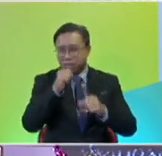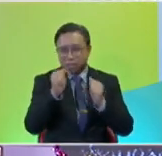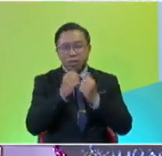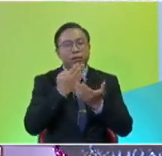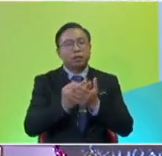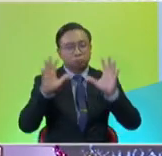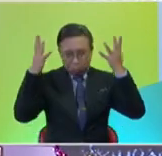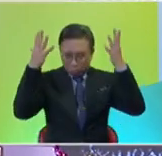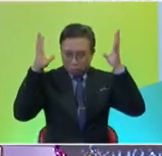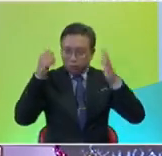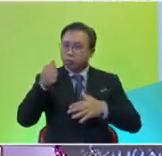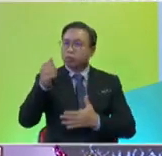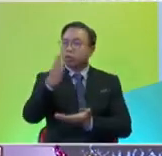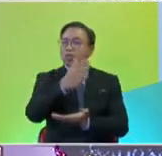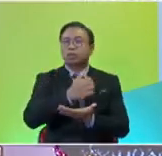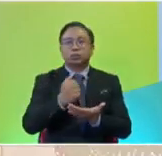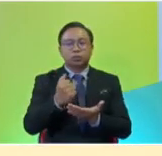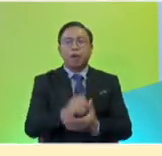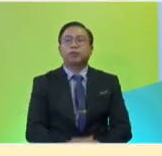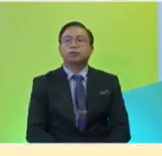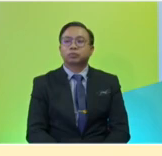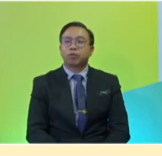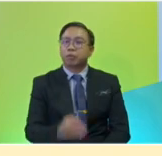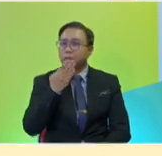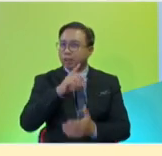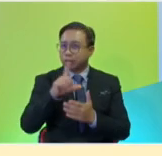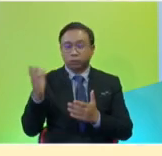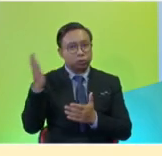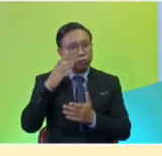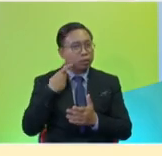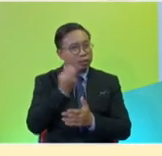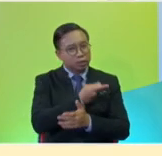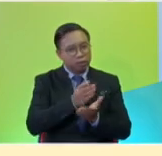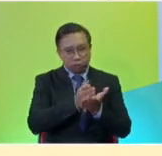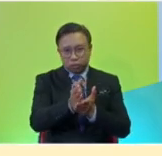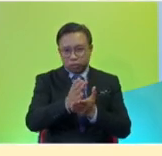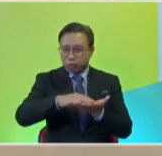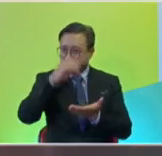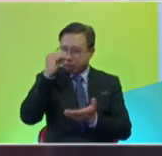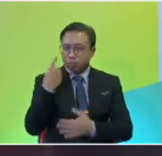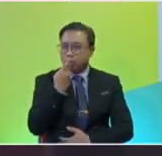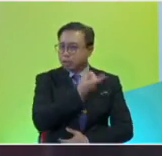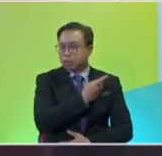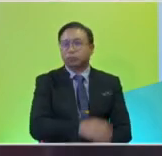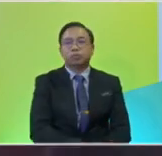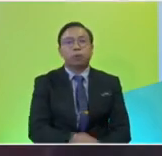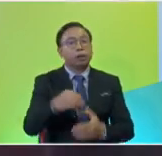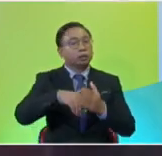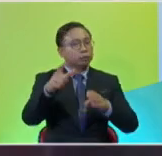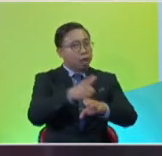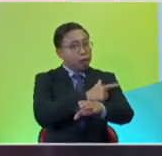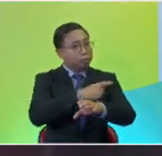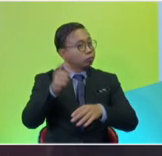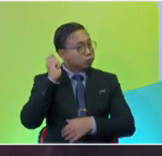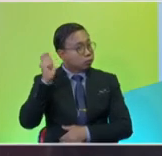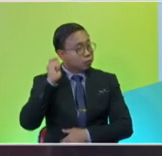untuk anda semua Oke banyak Cikgu Jong kita teruskan dengan pembelajaran kita baiklah dalam lagu Kita semua ini